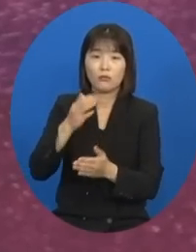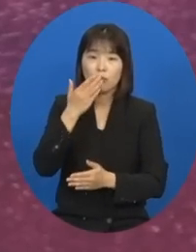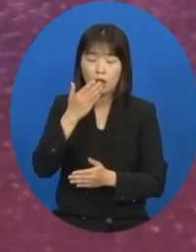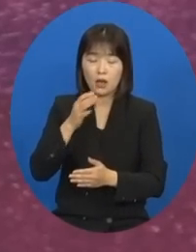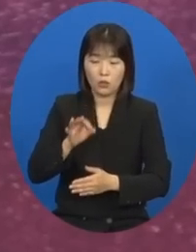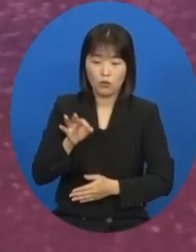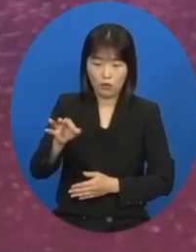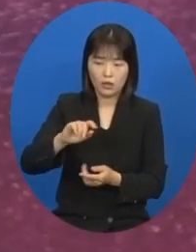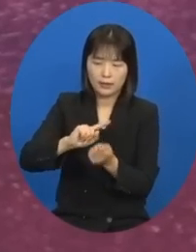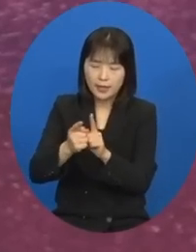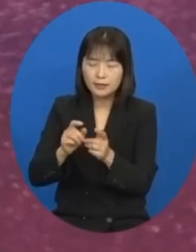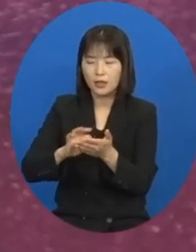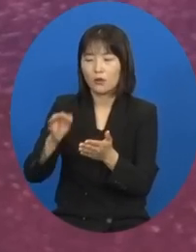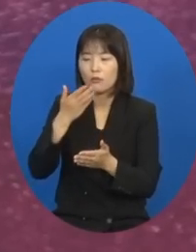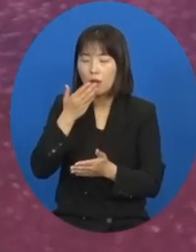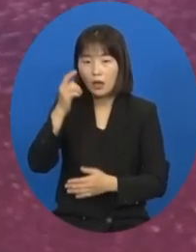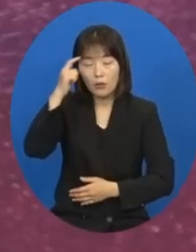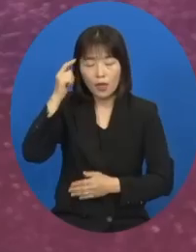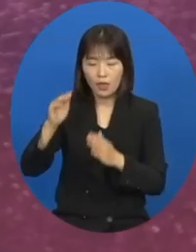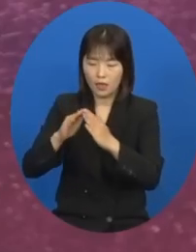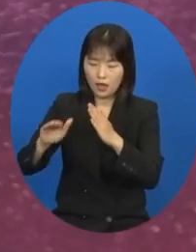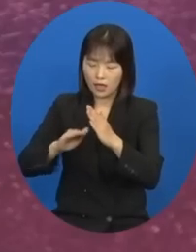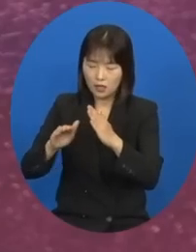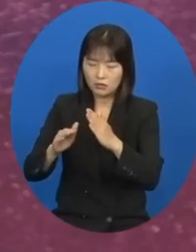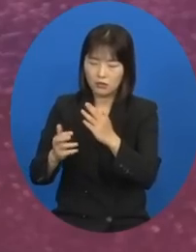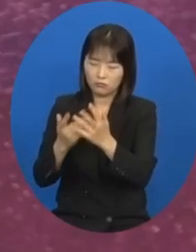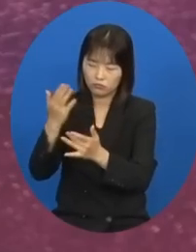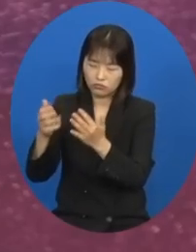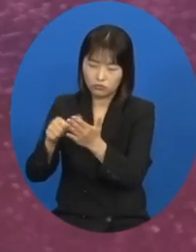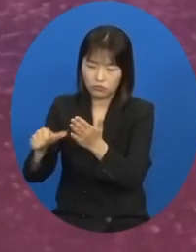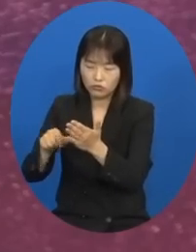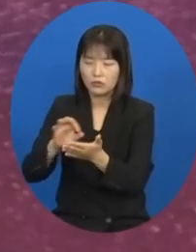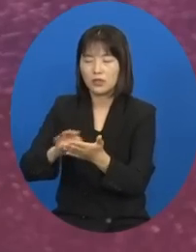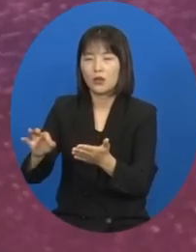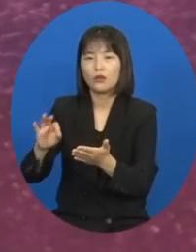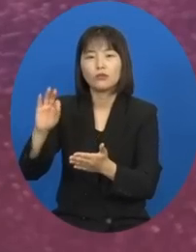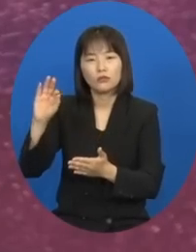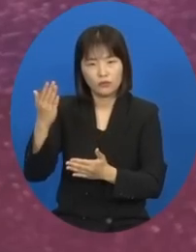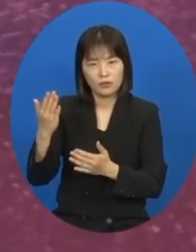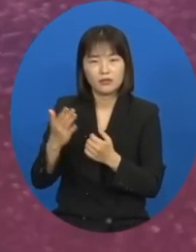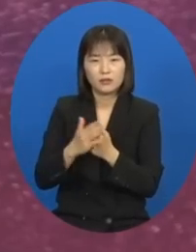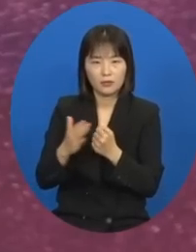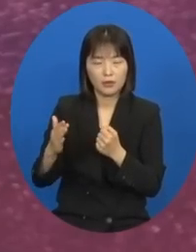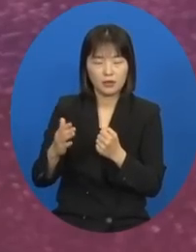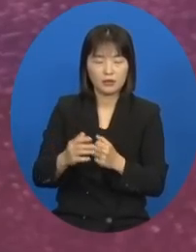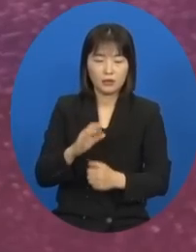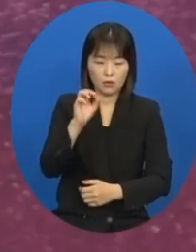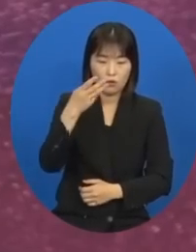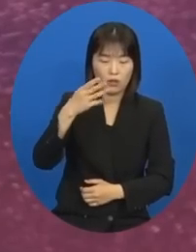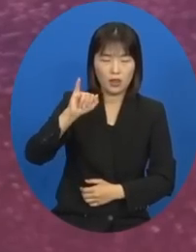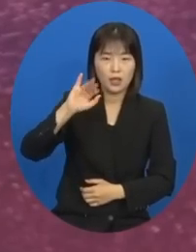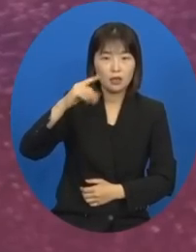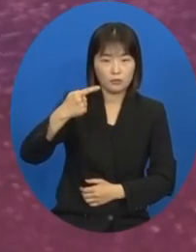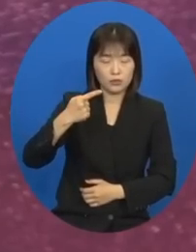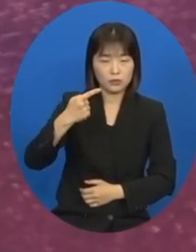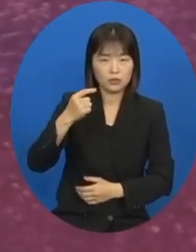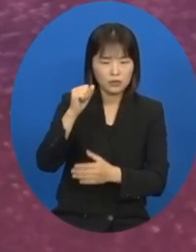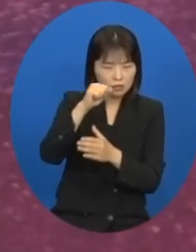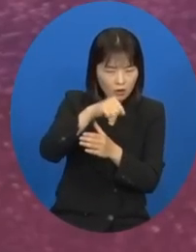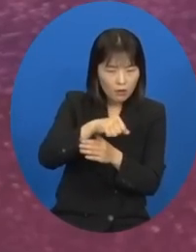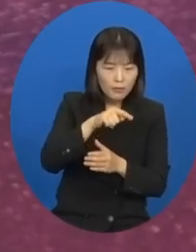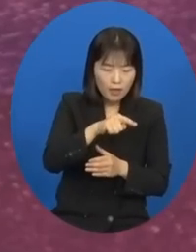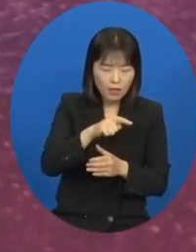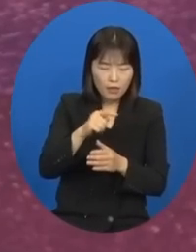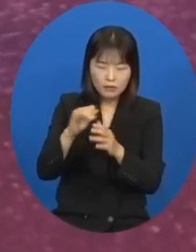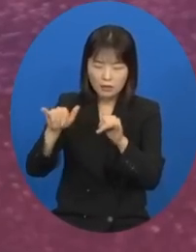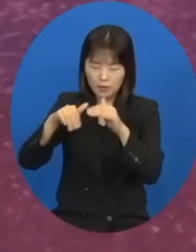그 연료로 사용할 수 있기 때문입니다 여러분 올리브 나무 그 올리브 열매는요 사람에게 그래서 모든 것을